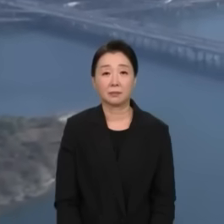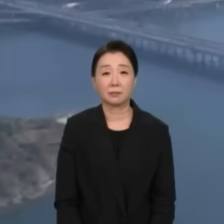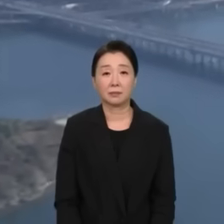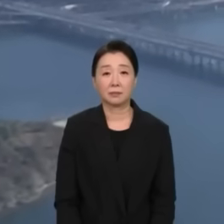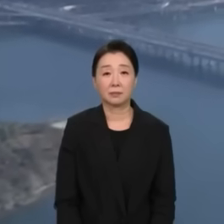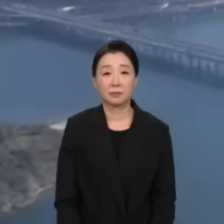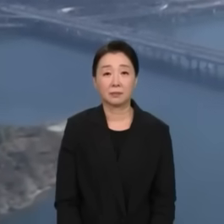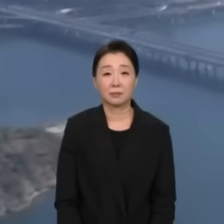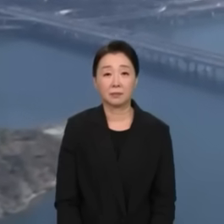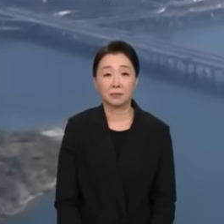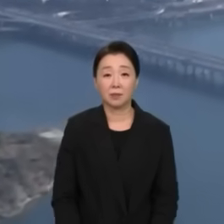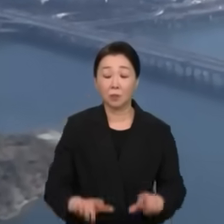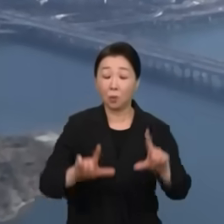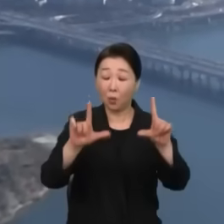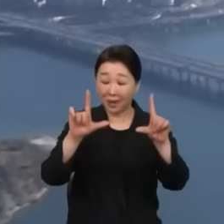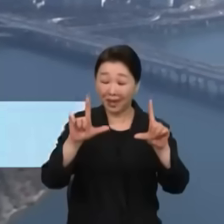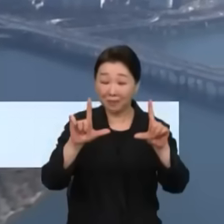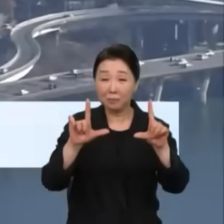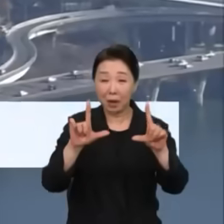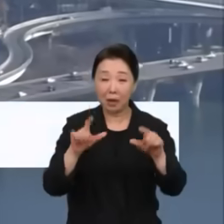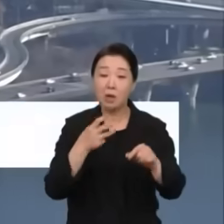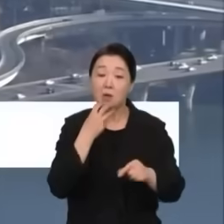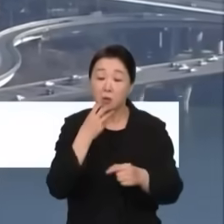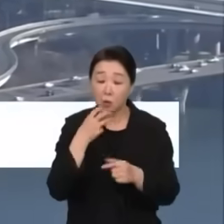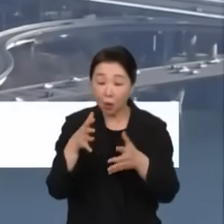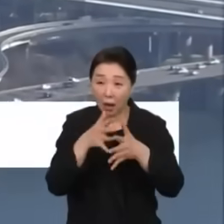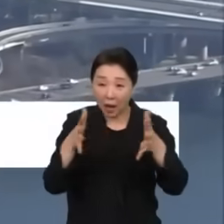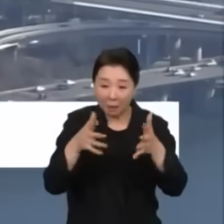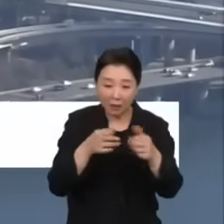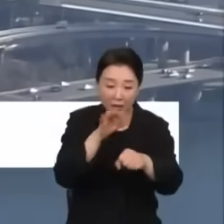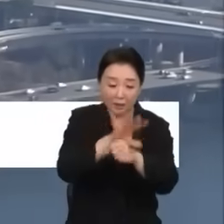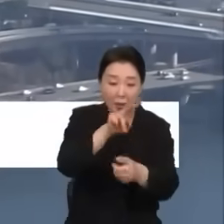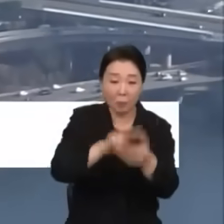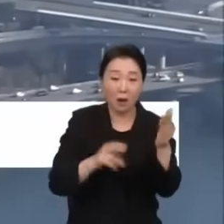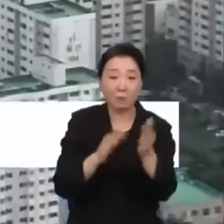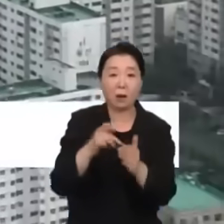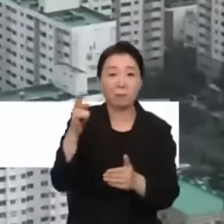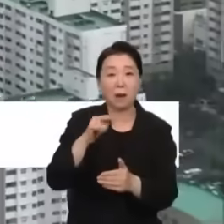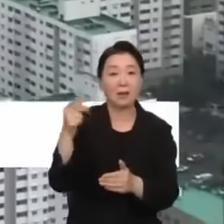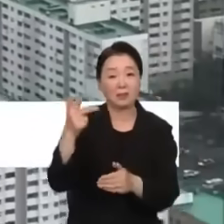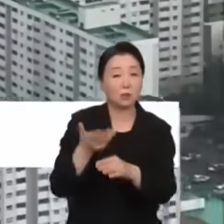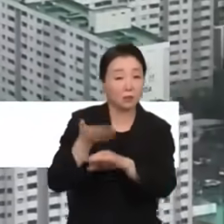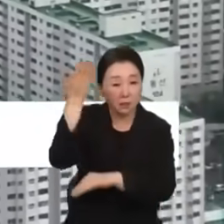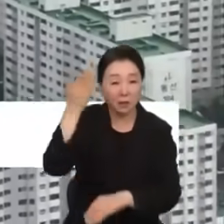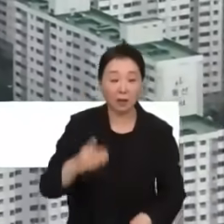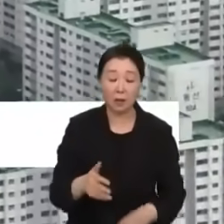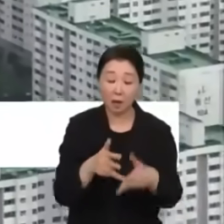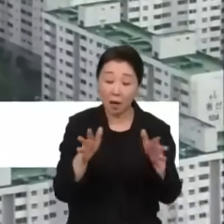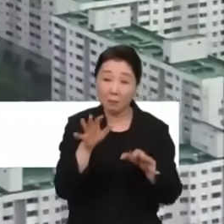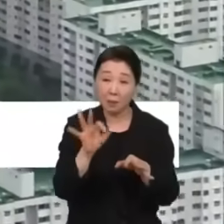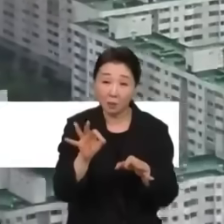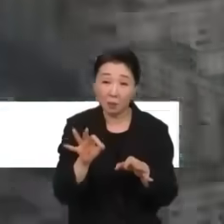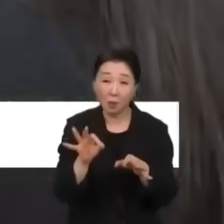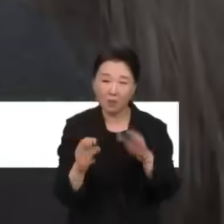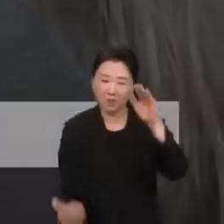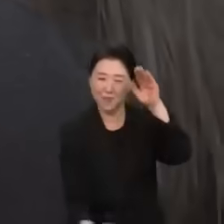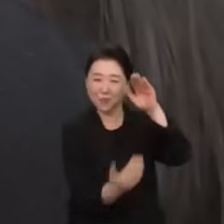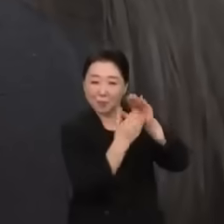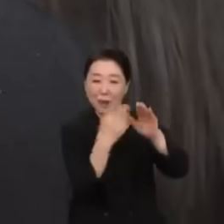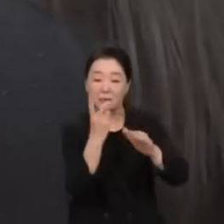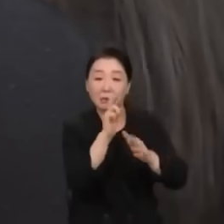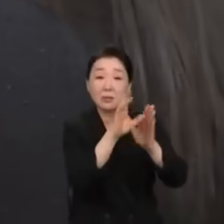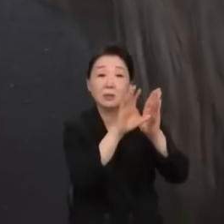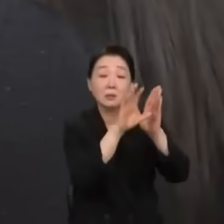기자입니다 올해 상반기 서울 아파트 거래량이 17,000 건을 넘어섰습니다 아파트 값이 정점을 찍은